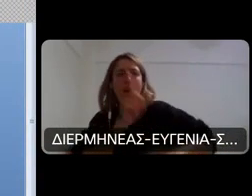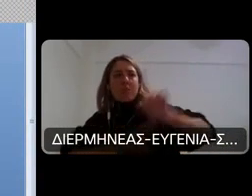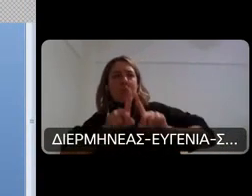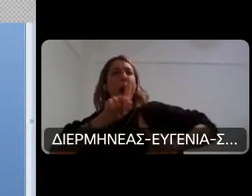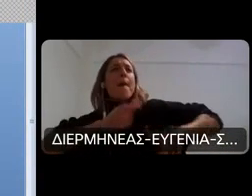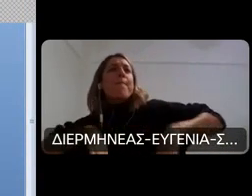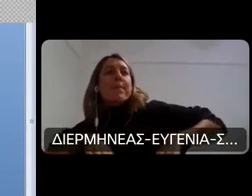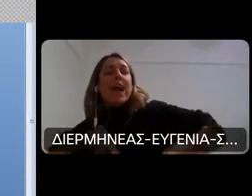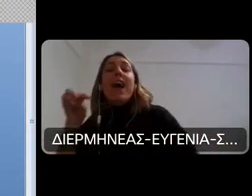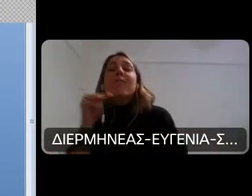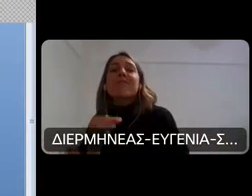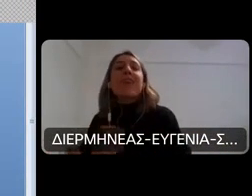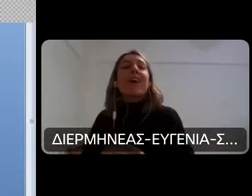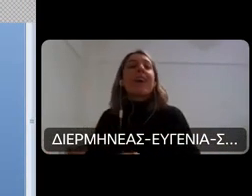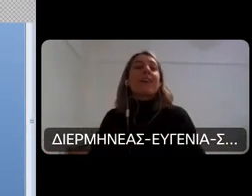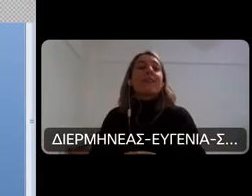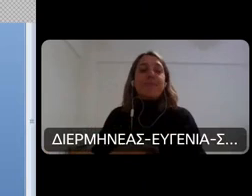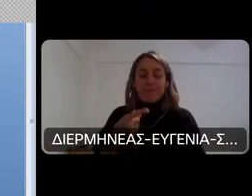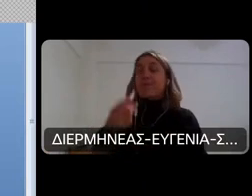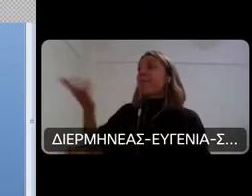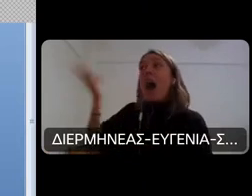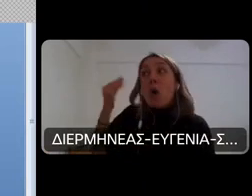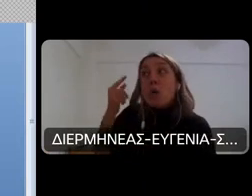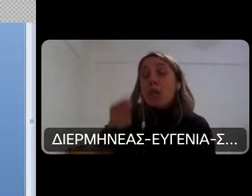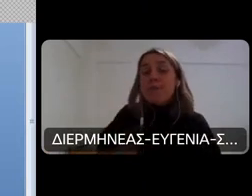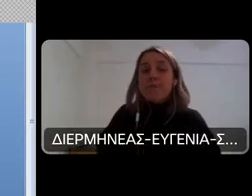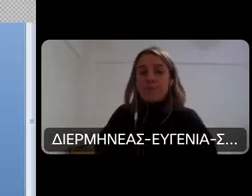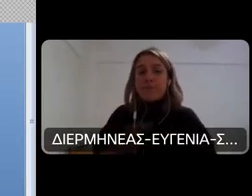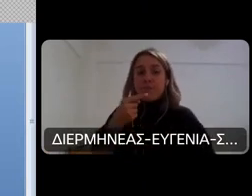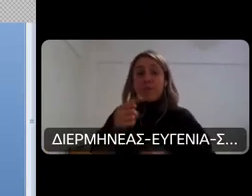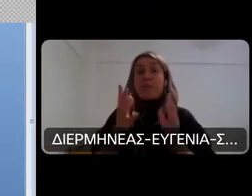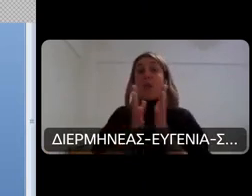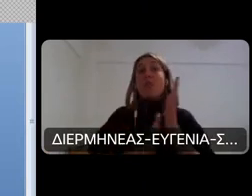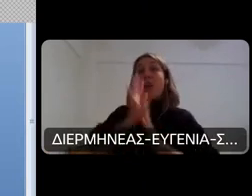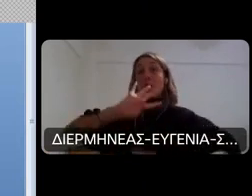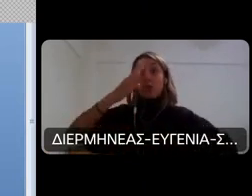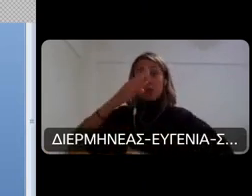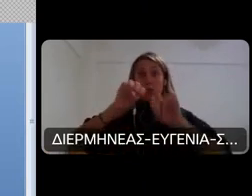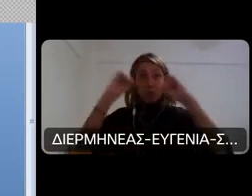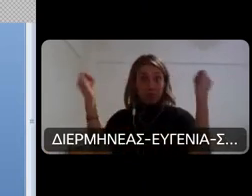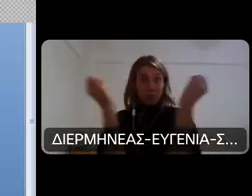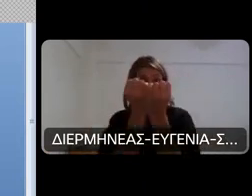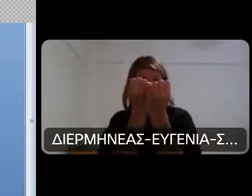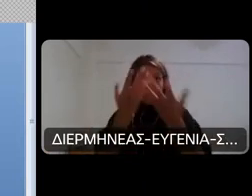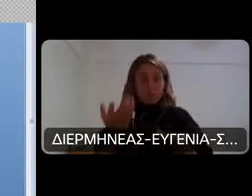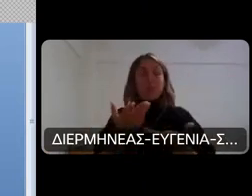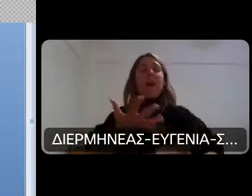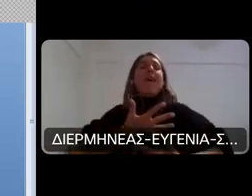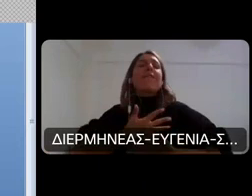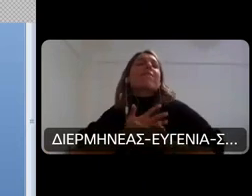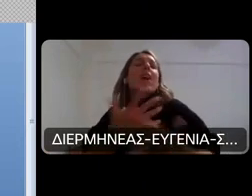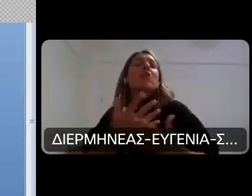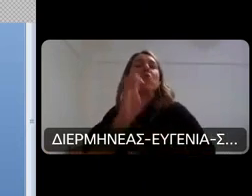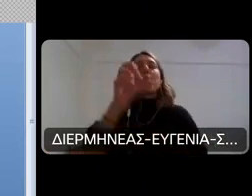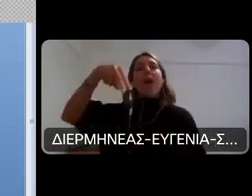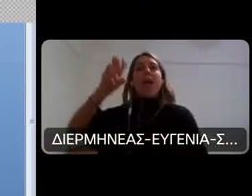Μια πάπια. Ακούγομαι. Ναι, Κώστα. Για την άρτια διεξαγωγή του 14ου συνεδρίου, θερμές ευχαριστίες από την